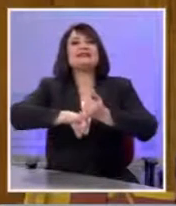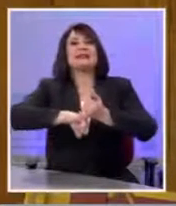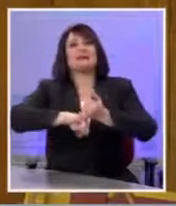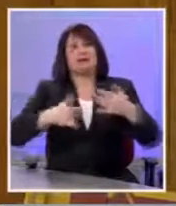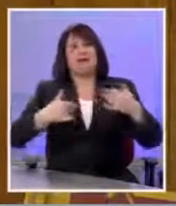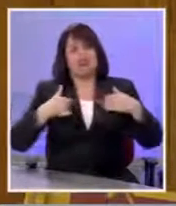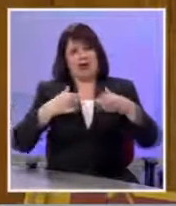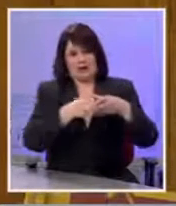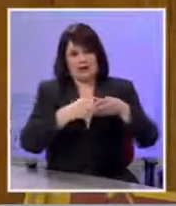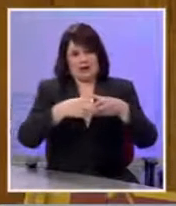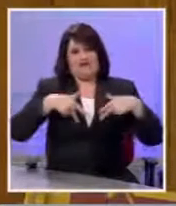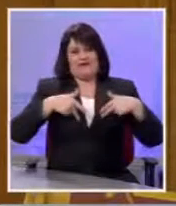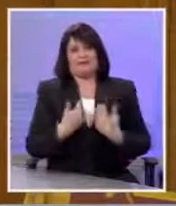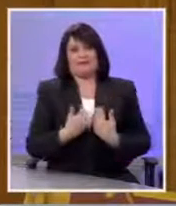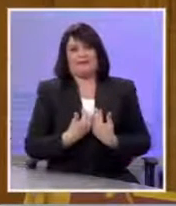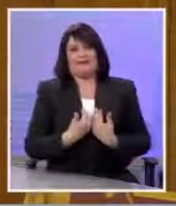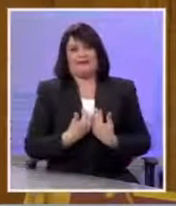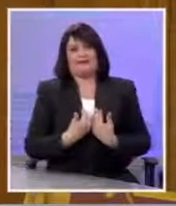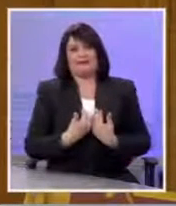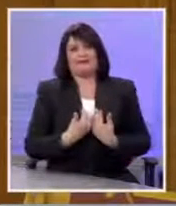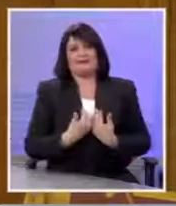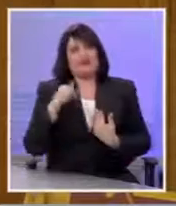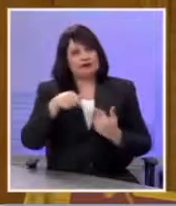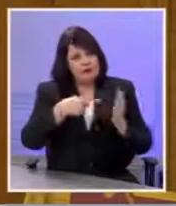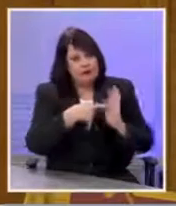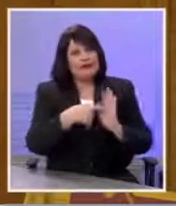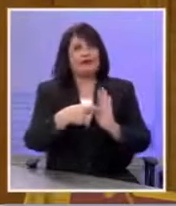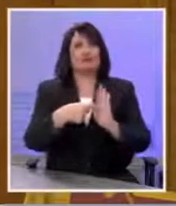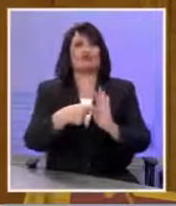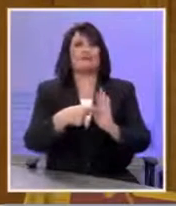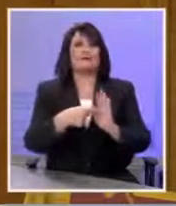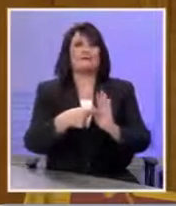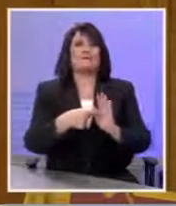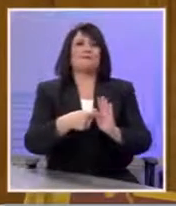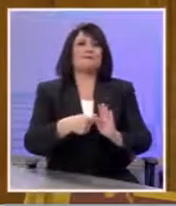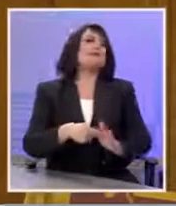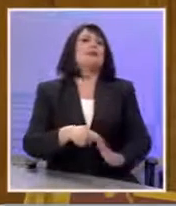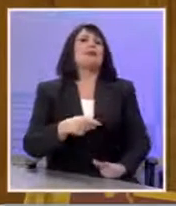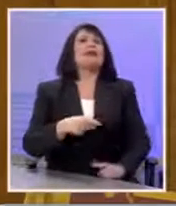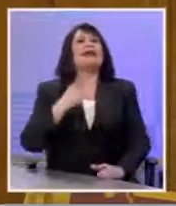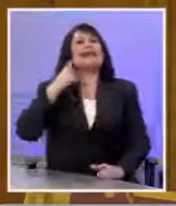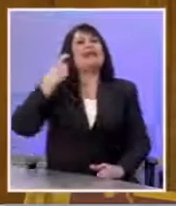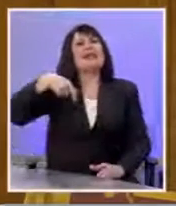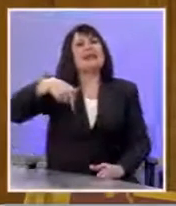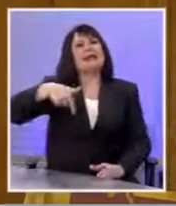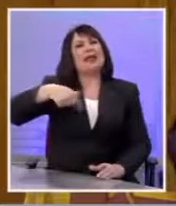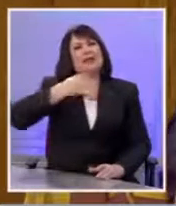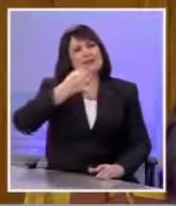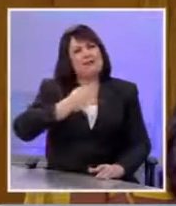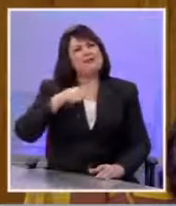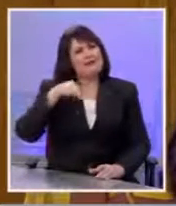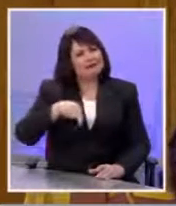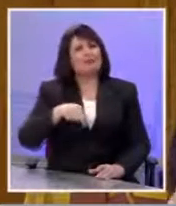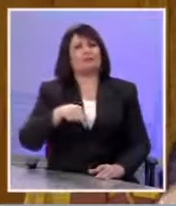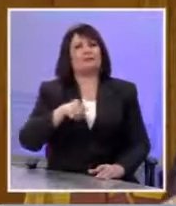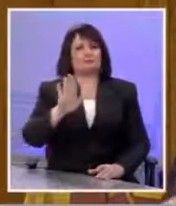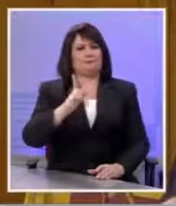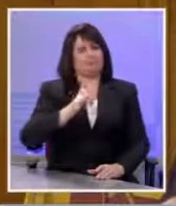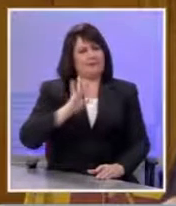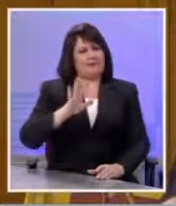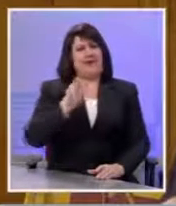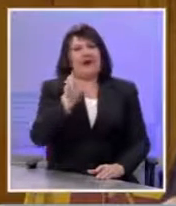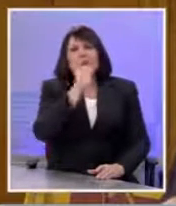κυβέρνησης. Αυτό θα είναι το αποτύπωμα στο οποίο αναφέρθηκε η κυρία Γεννηματά και θα συνιστούσα λίγο υπομονή